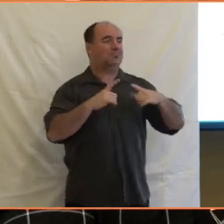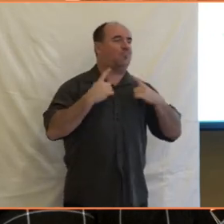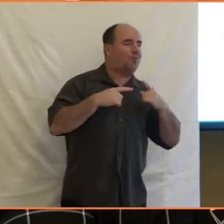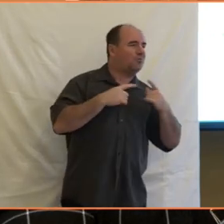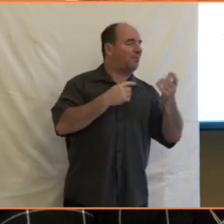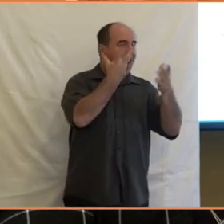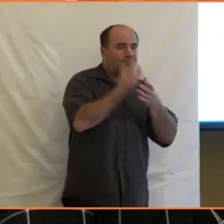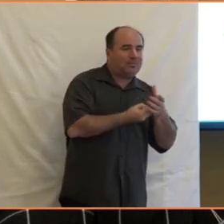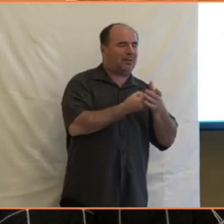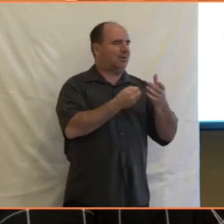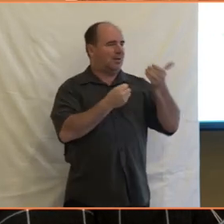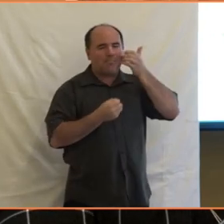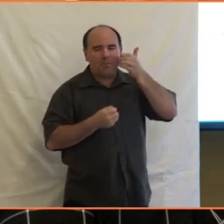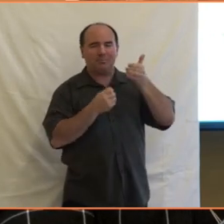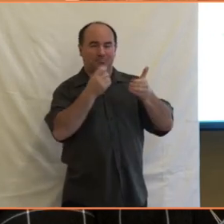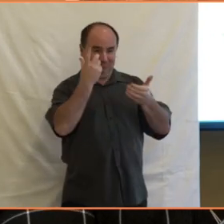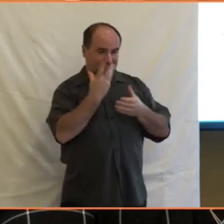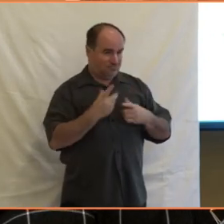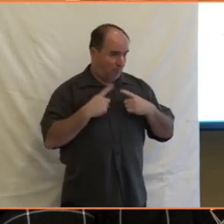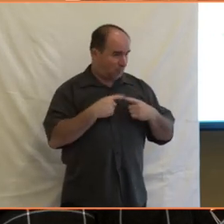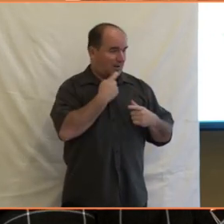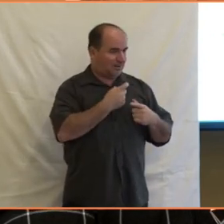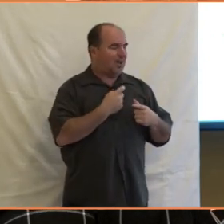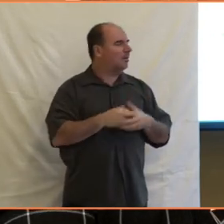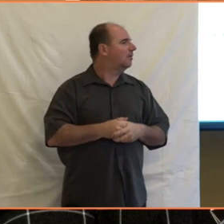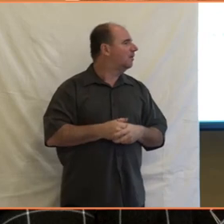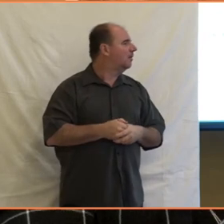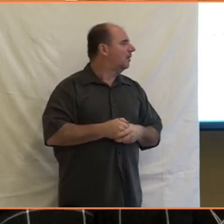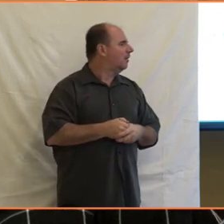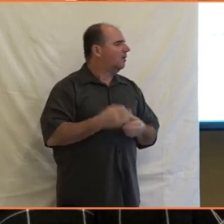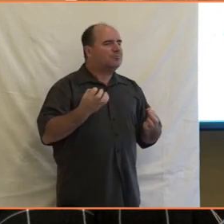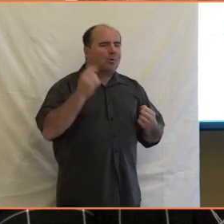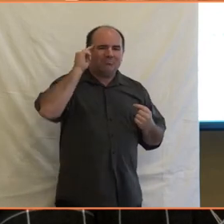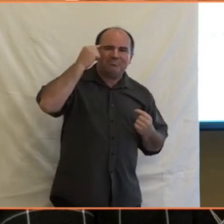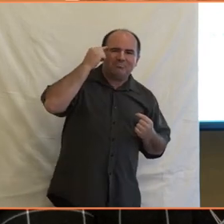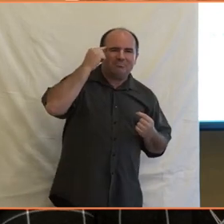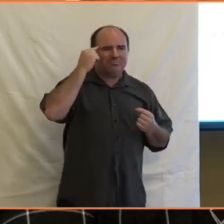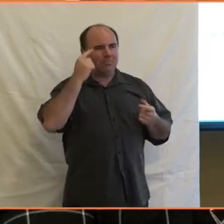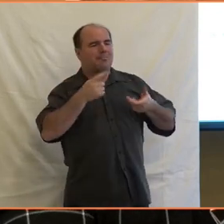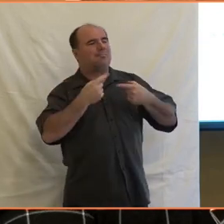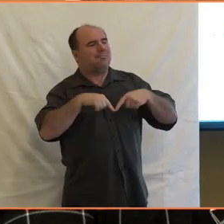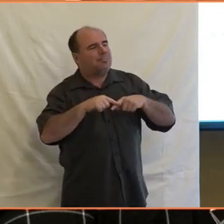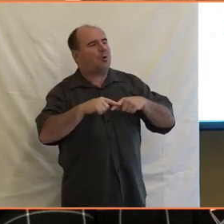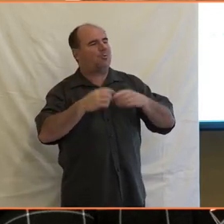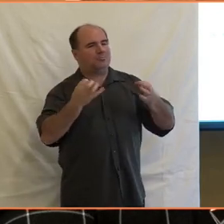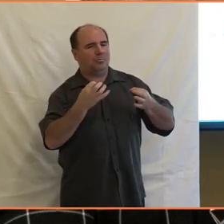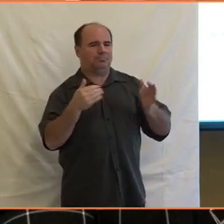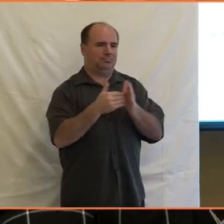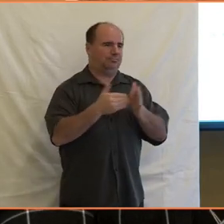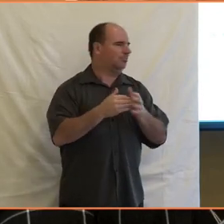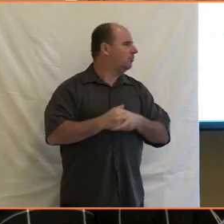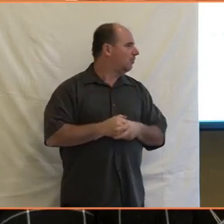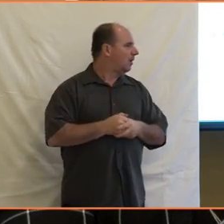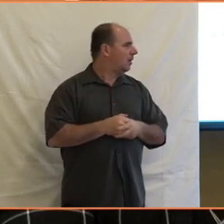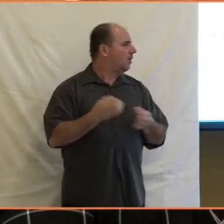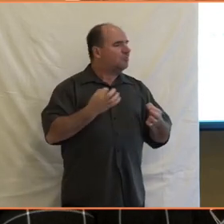jak dobře používají, jaké vlastně výzvy jako řeší, jaké dovednosti například se učí